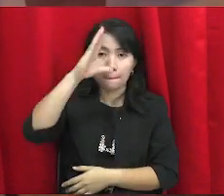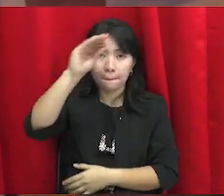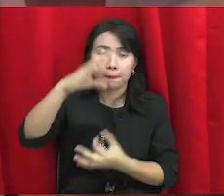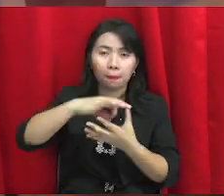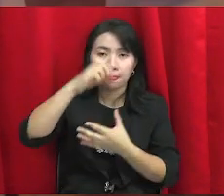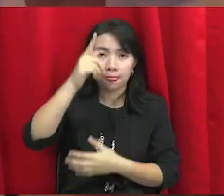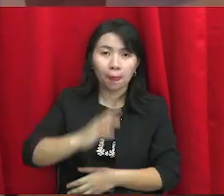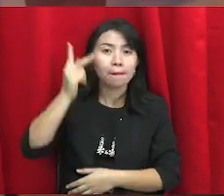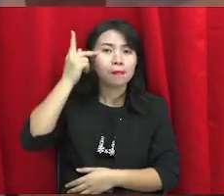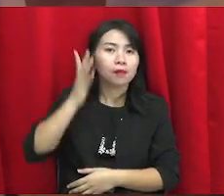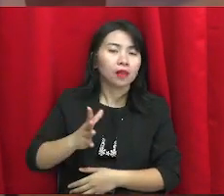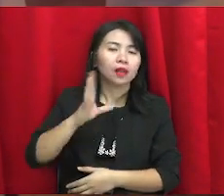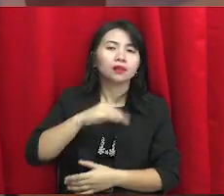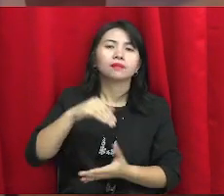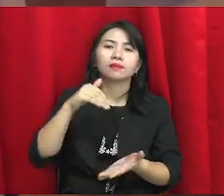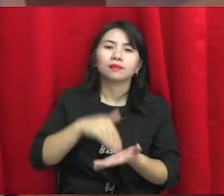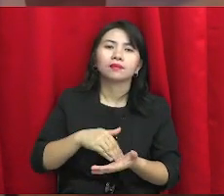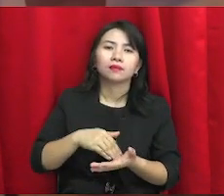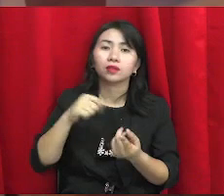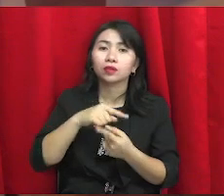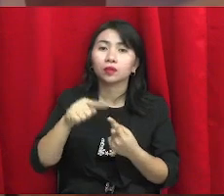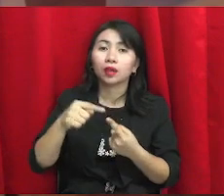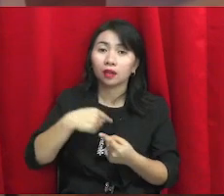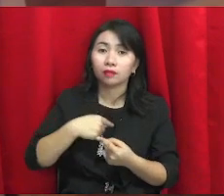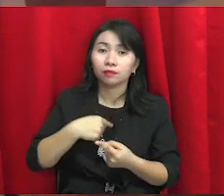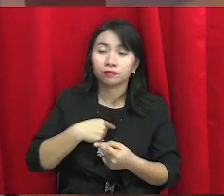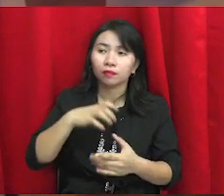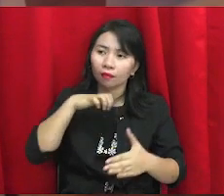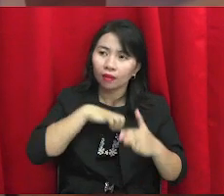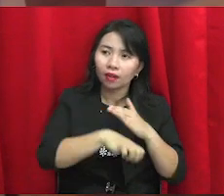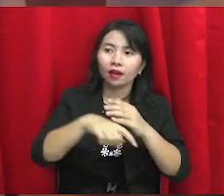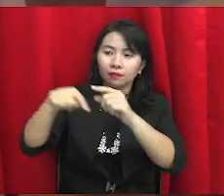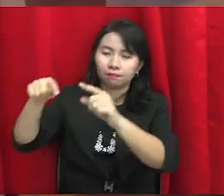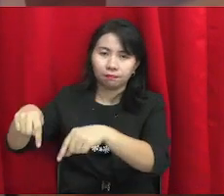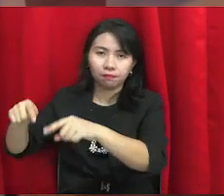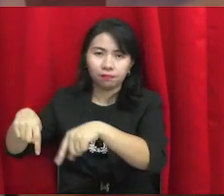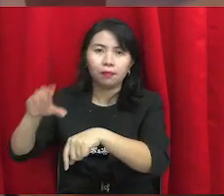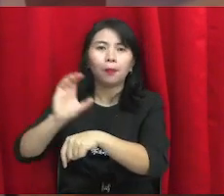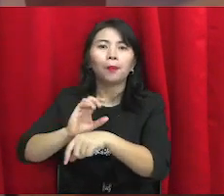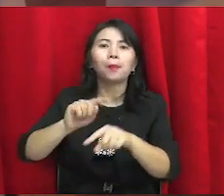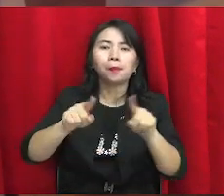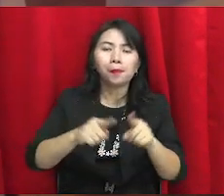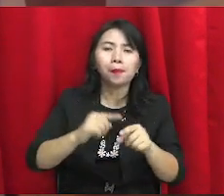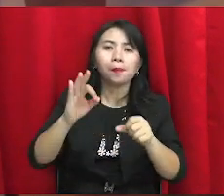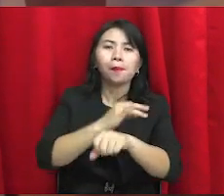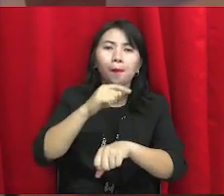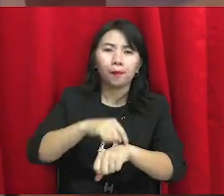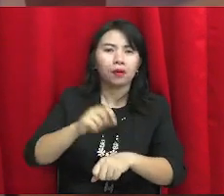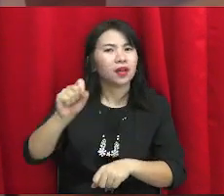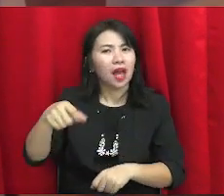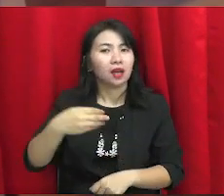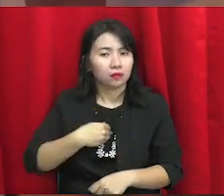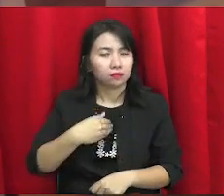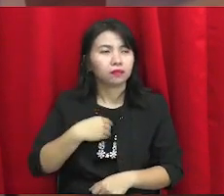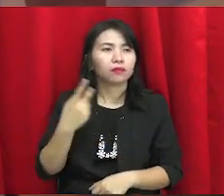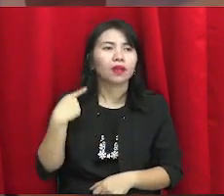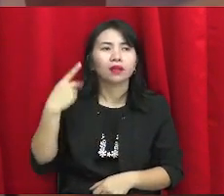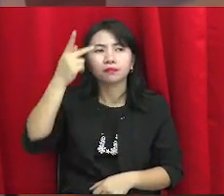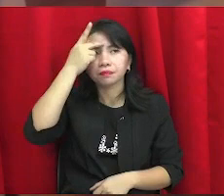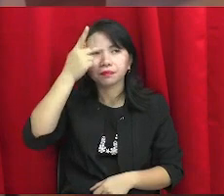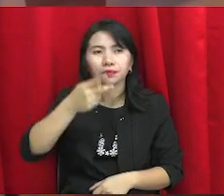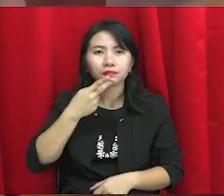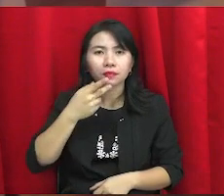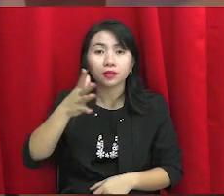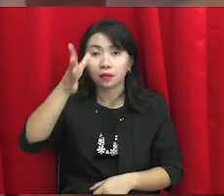pastor. Nasabi ko nga, nung ako po ay pumasok dito sa church, as full-time, bagamat may mga magulang ako andyan, mama at papa ko,